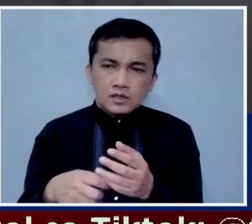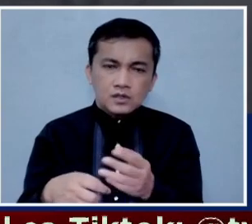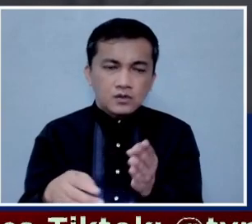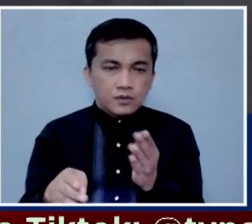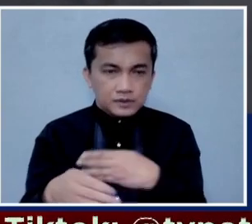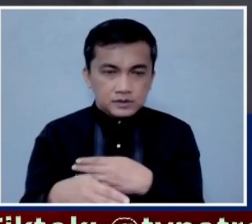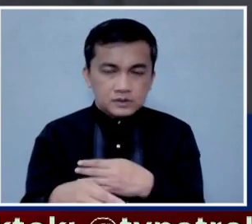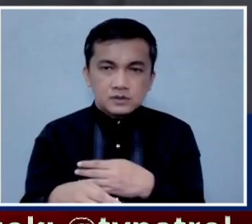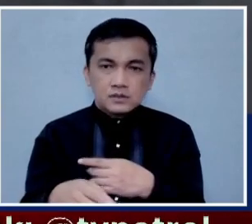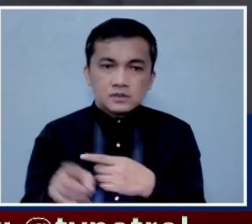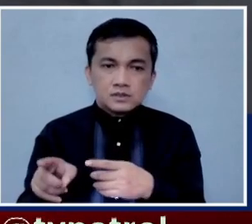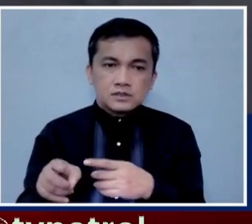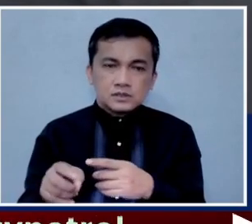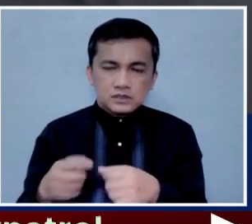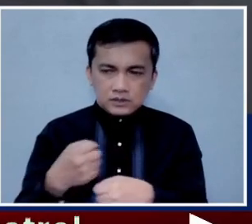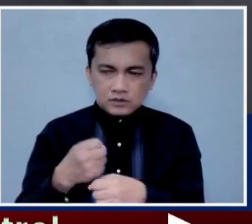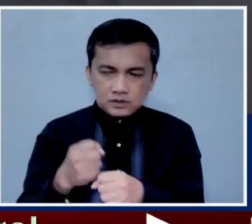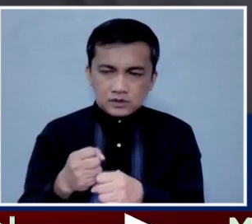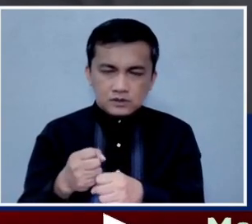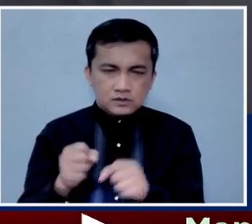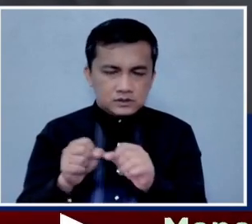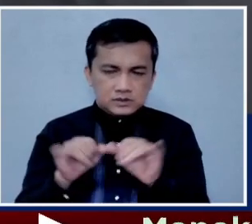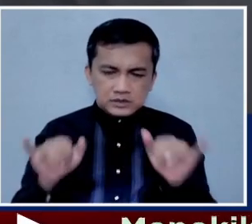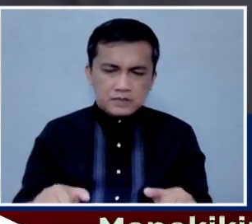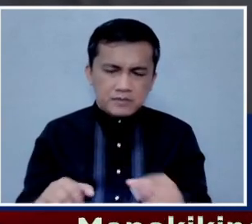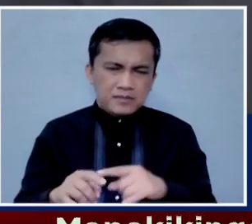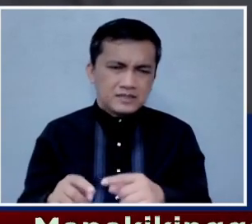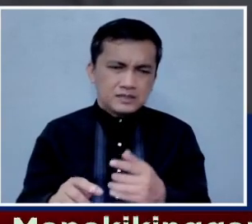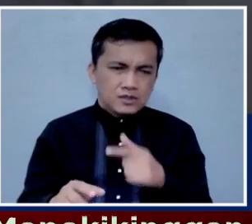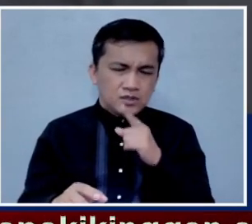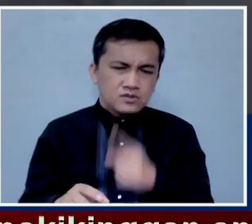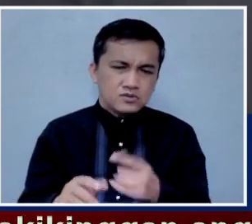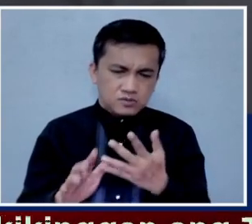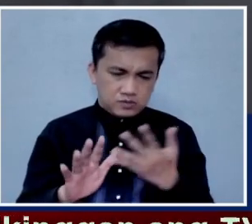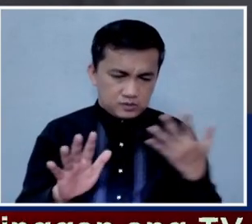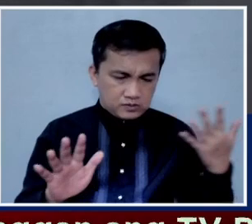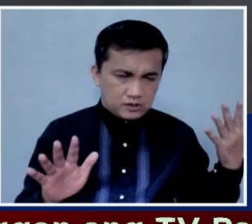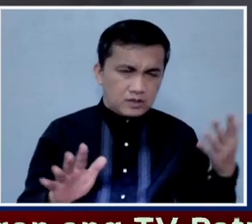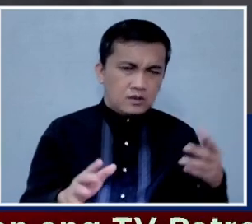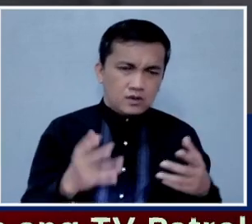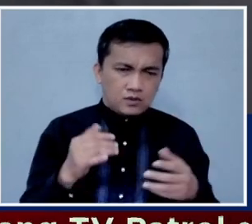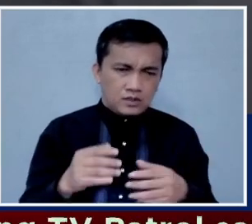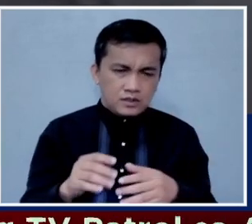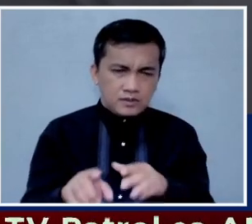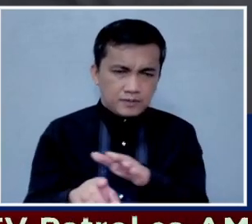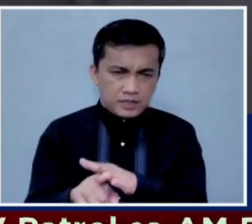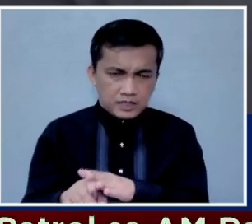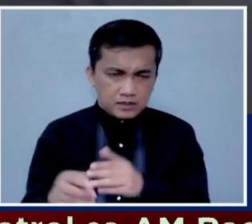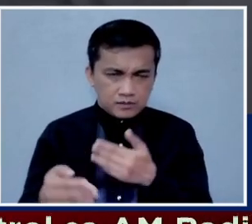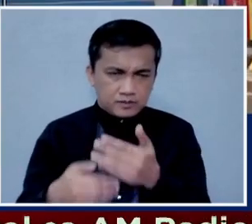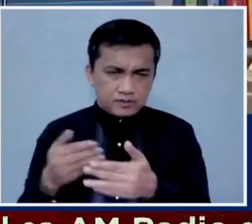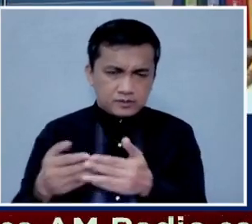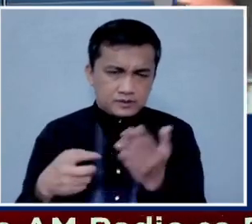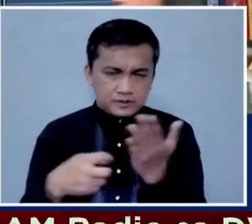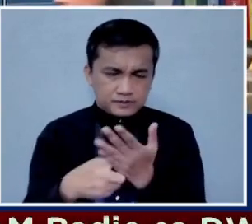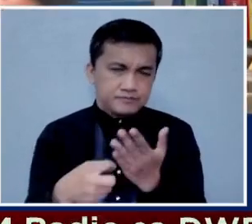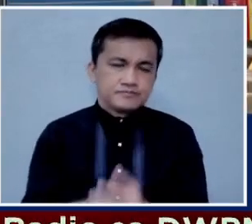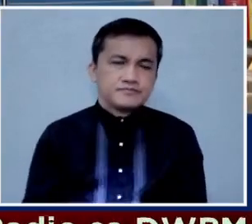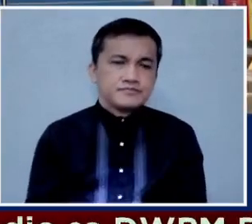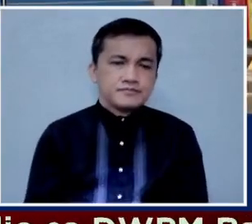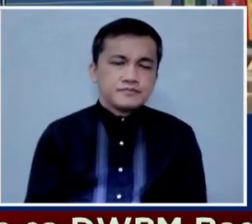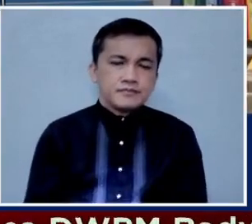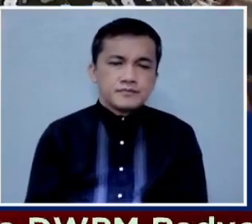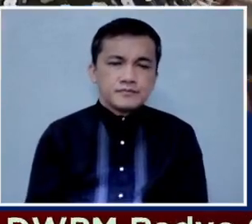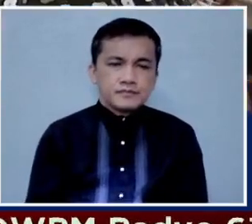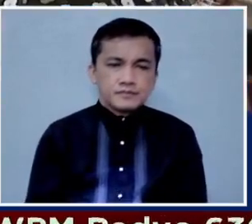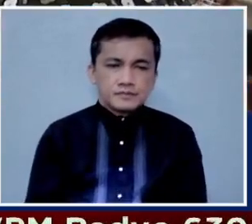natin ang paraan na magkaroon ng sistema doon. Kaya lang talaga, napakahaba talaga ng pila dahil mabagal din ang processing nila doon sa ticketing nila. Isa pa